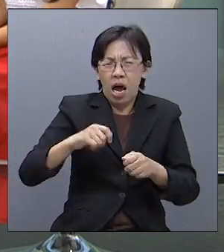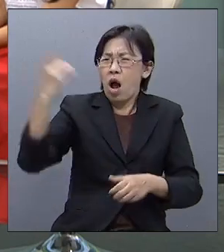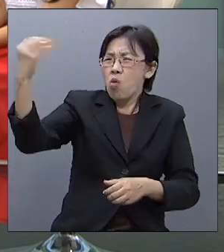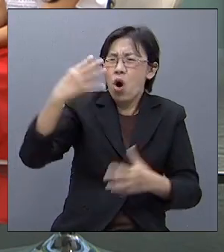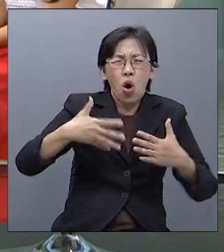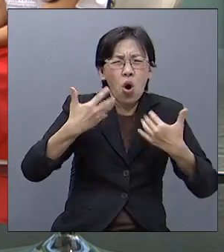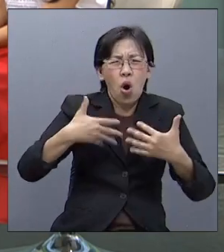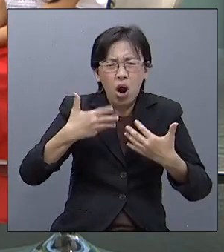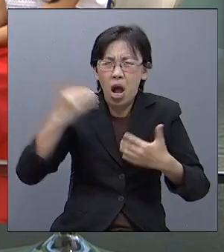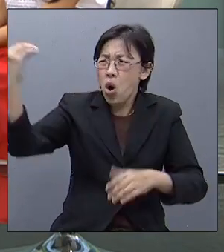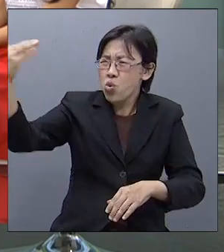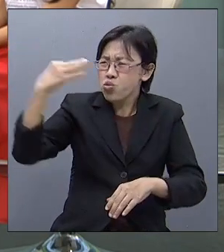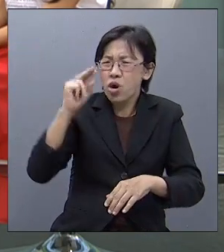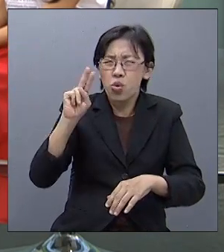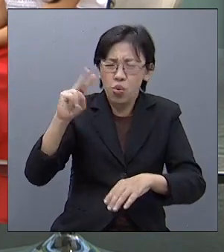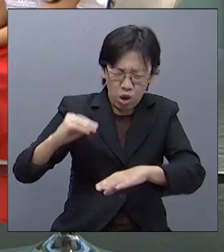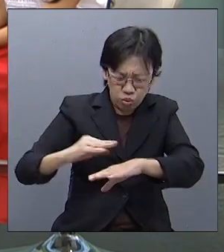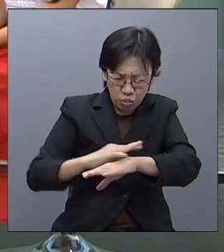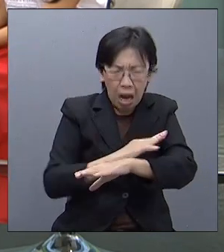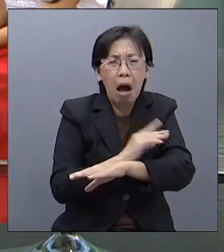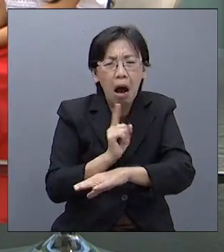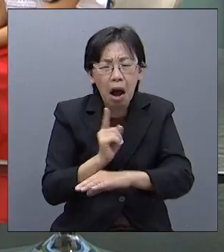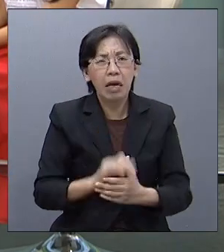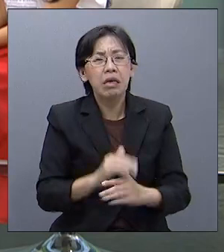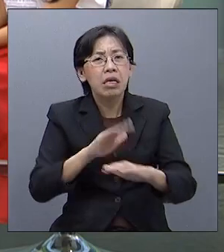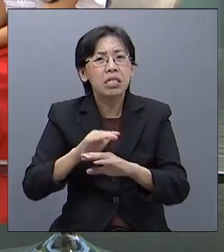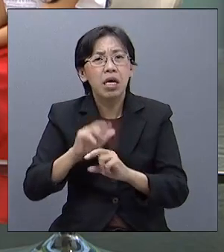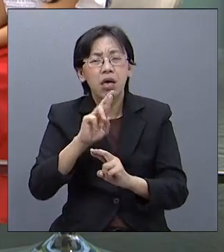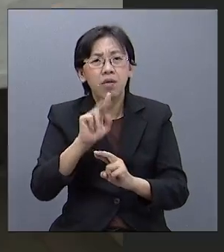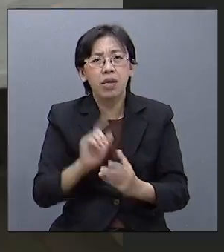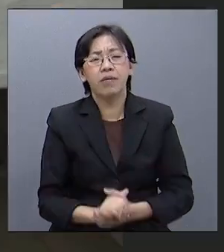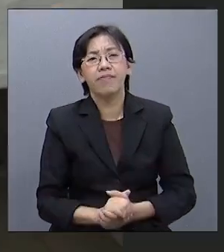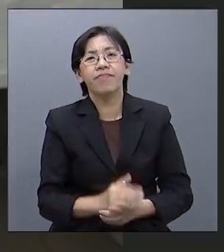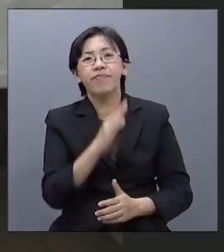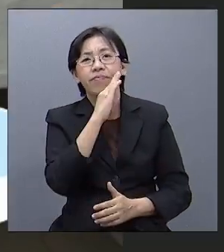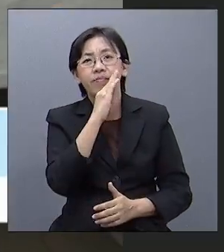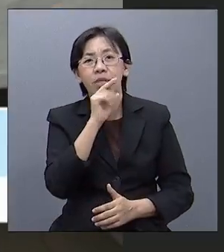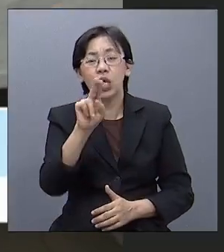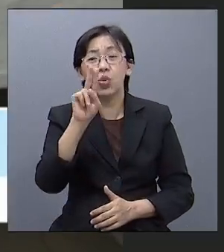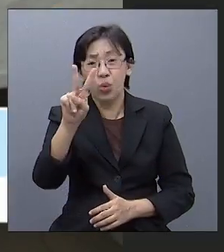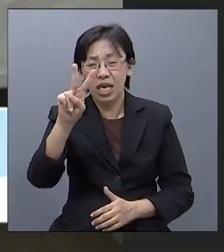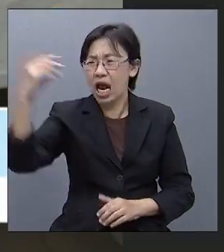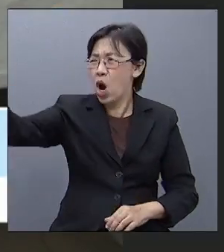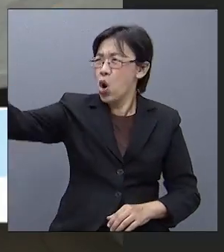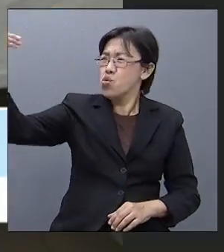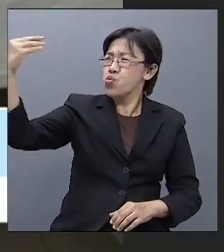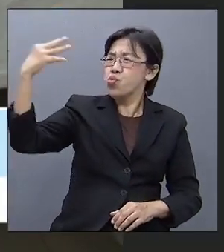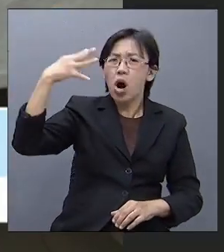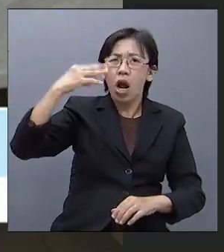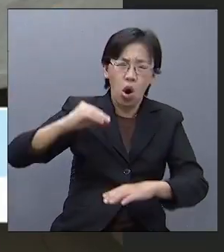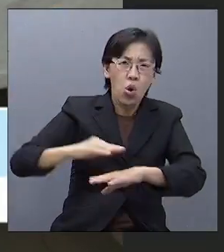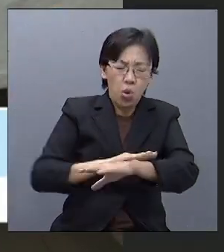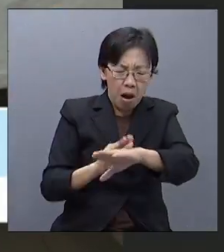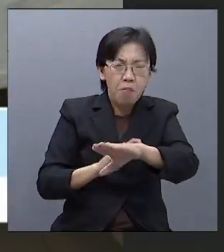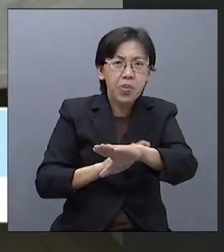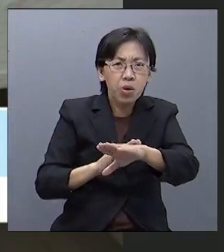ครับ โอ้จริงๆตรงตัวมันเลยนะครับถ้าเป็นโรคภัยจาก UV นะครับมันก็ทำพังตั้งแต่ผิว